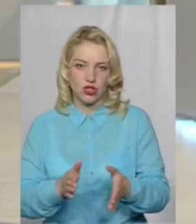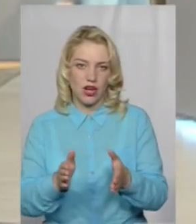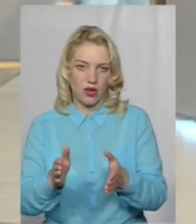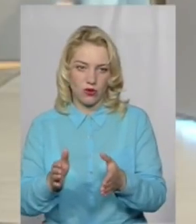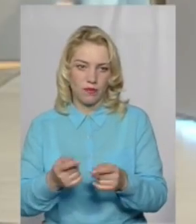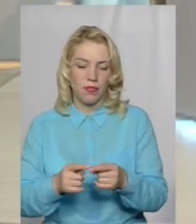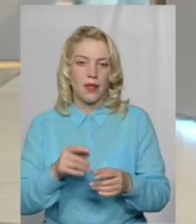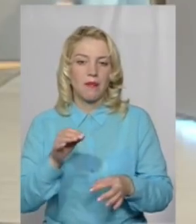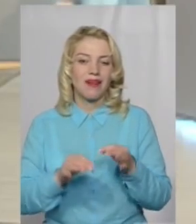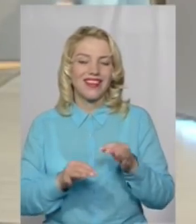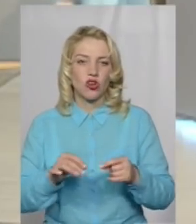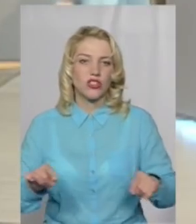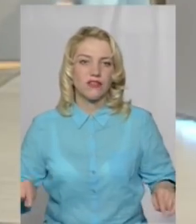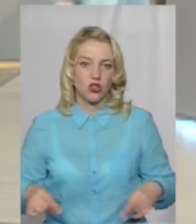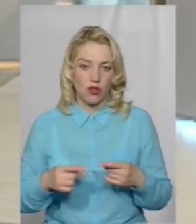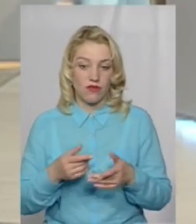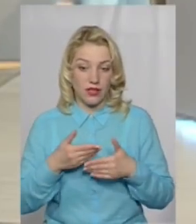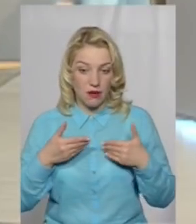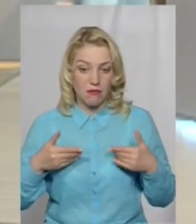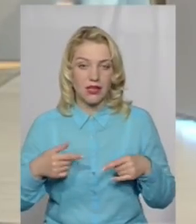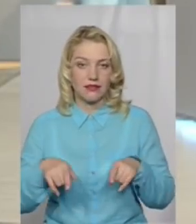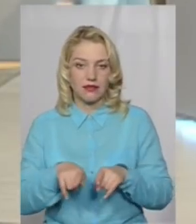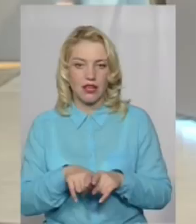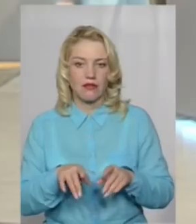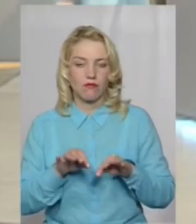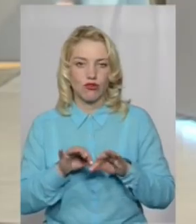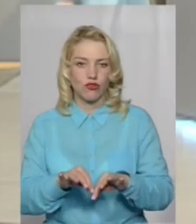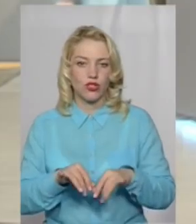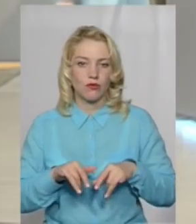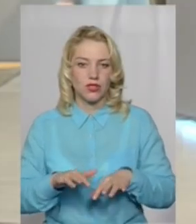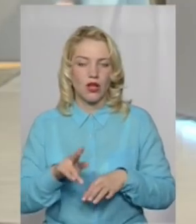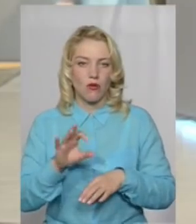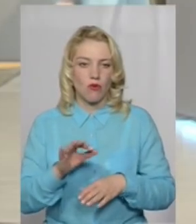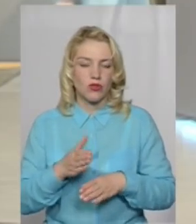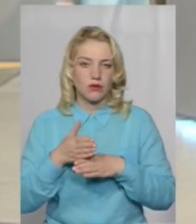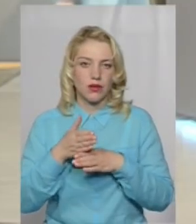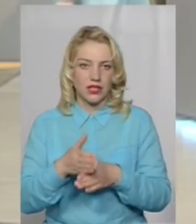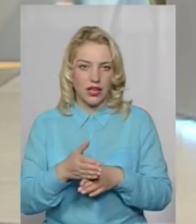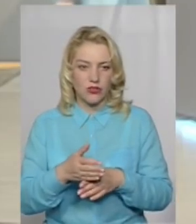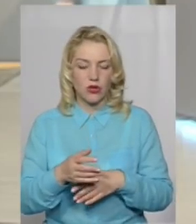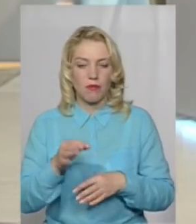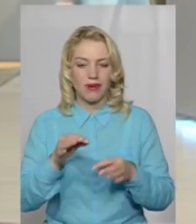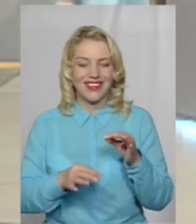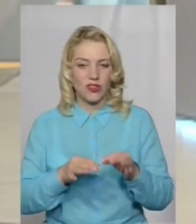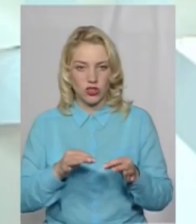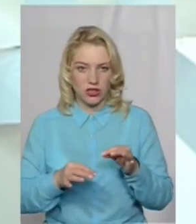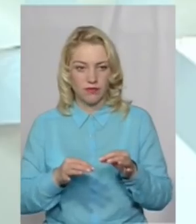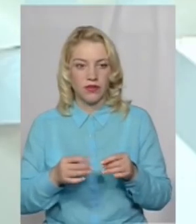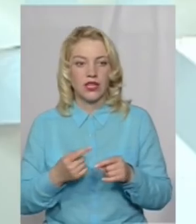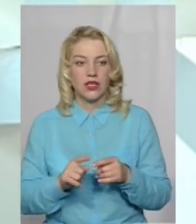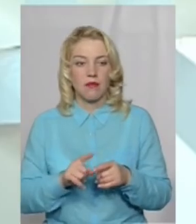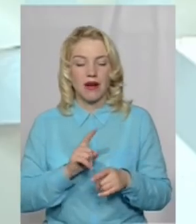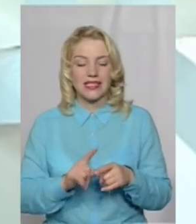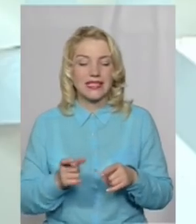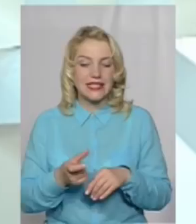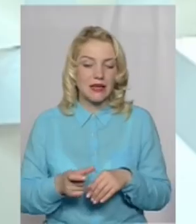природнє відновлення. Ми таким чином проводимо заходи по сприянню саме природньому поновленню. Тобто